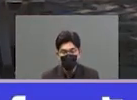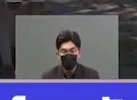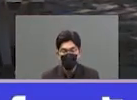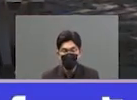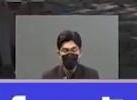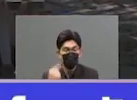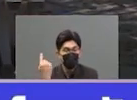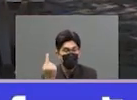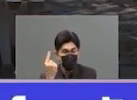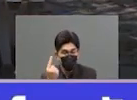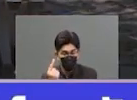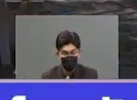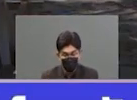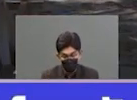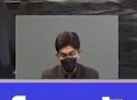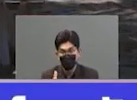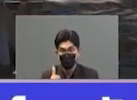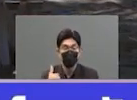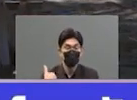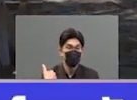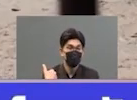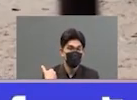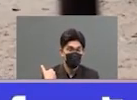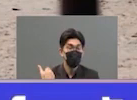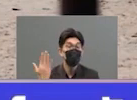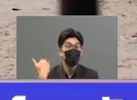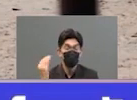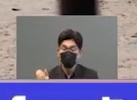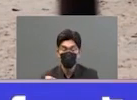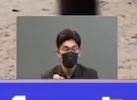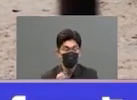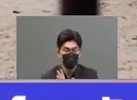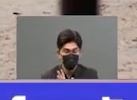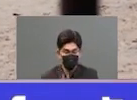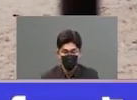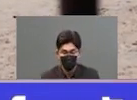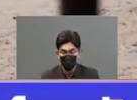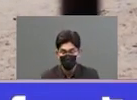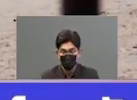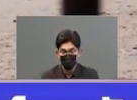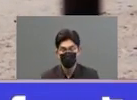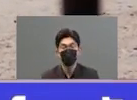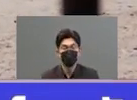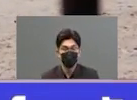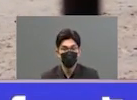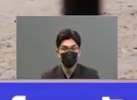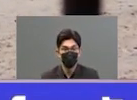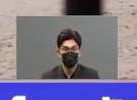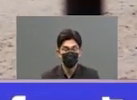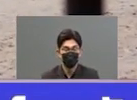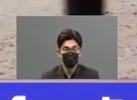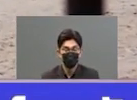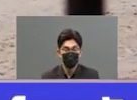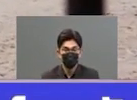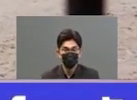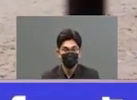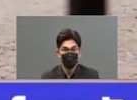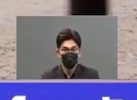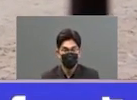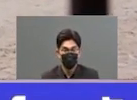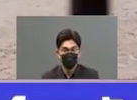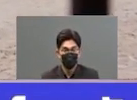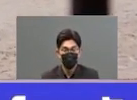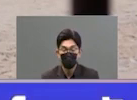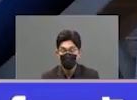ดครับเราให้ครอบคลุม bio circular นะครับแล้วก็ green economy ใครเป็นพวกนักโรงแรมที่